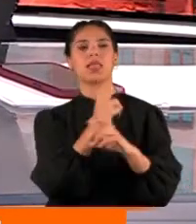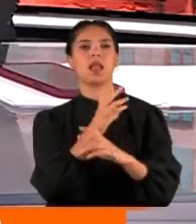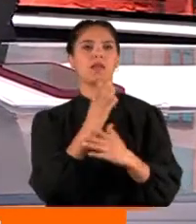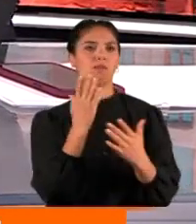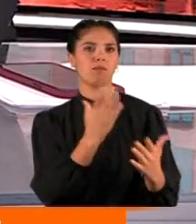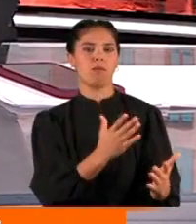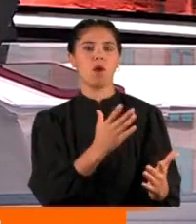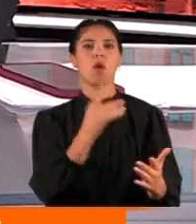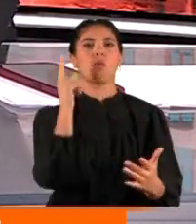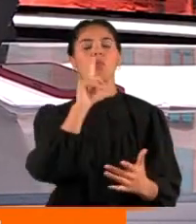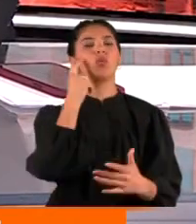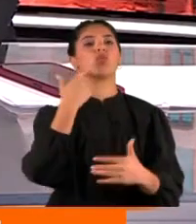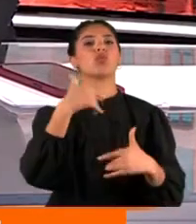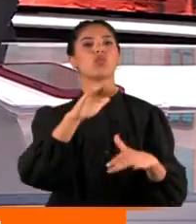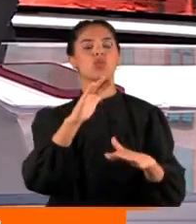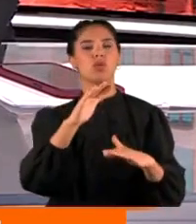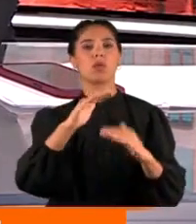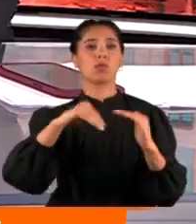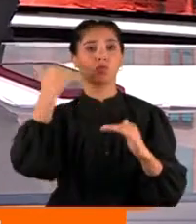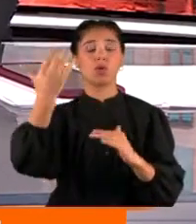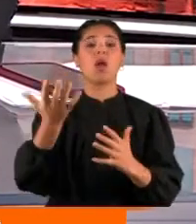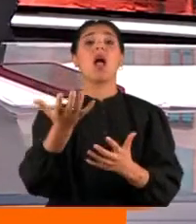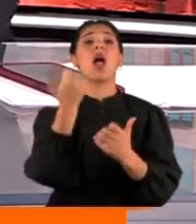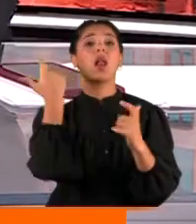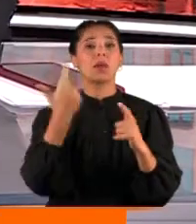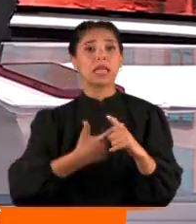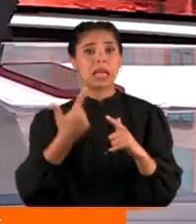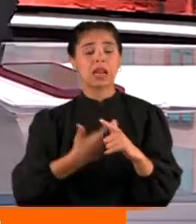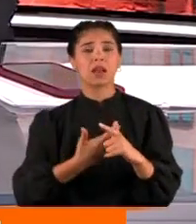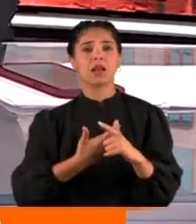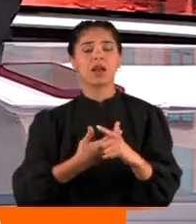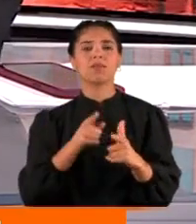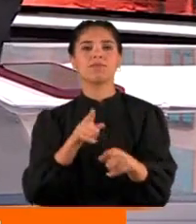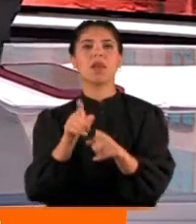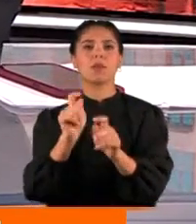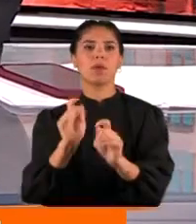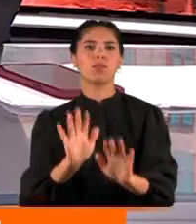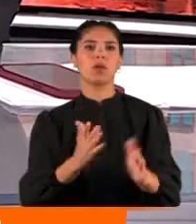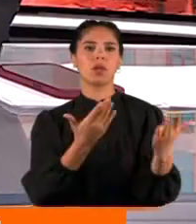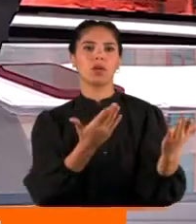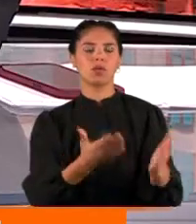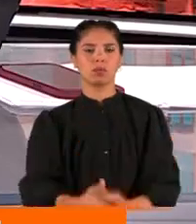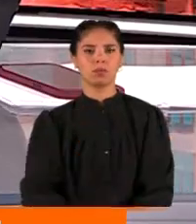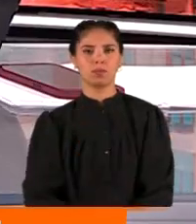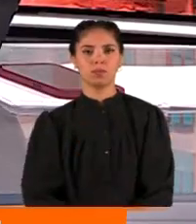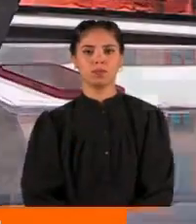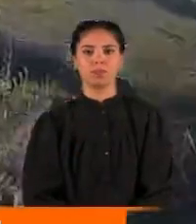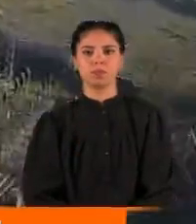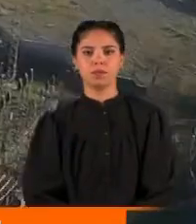de var. Bunu öngöremeyenler bir süre sonra alamadıkları kiranın peşine düşmek zorunda kalıyor.